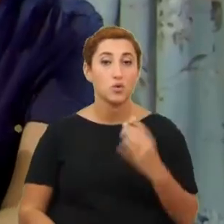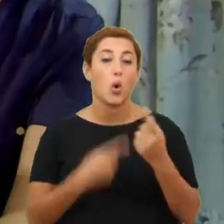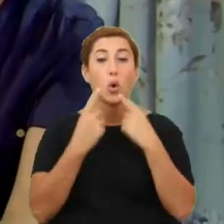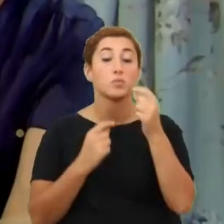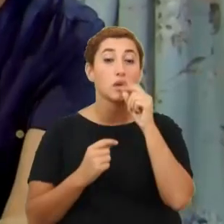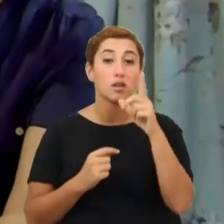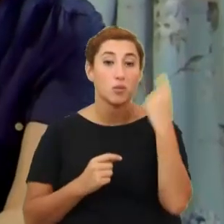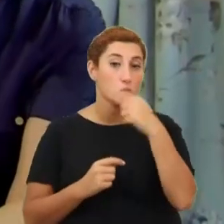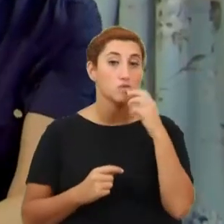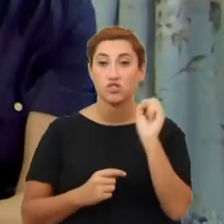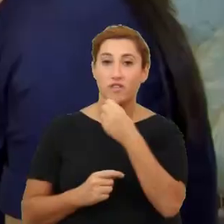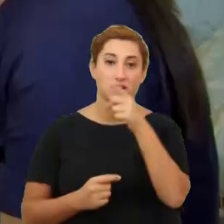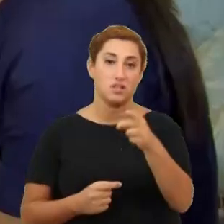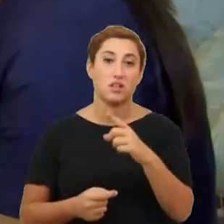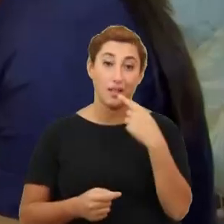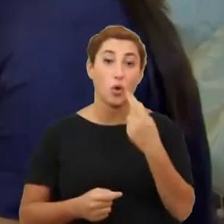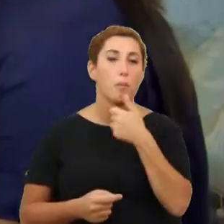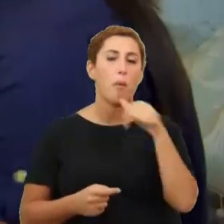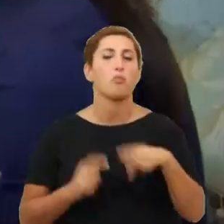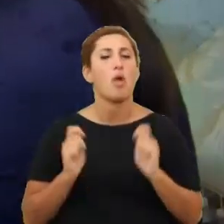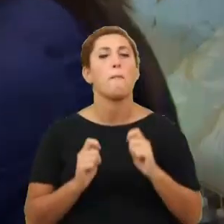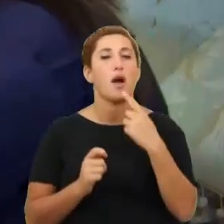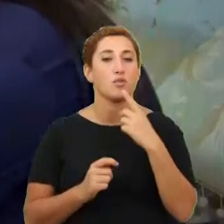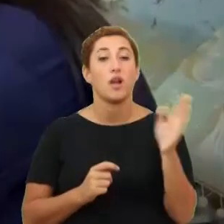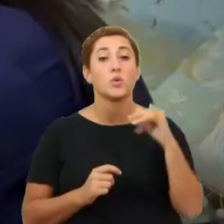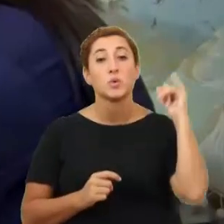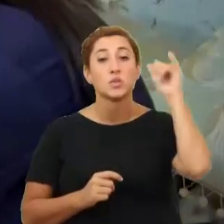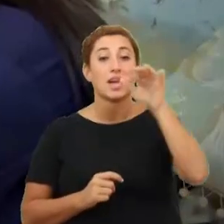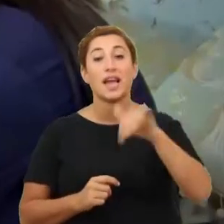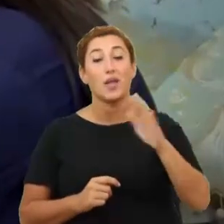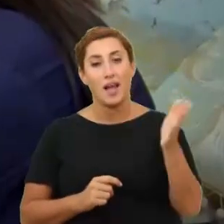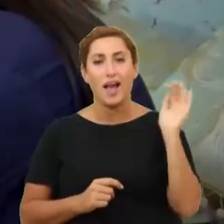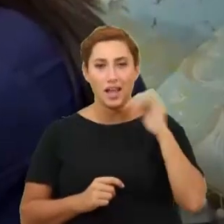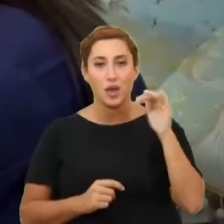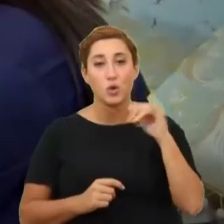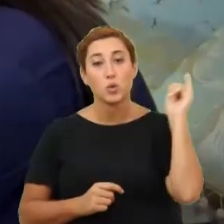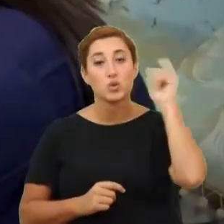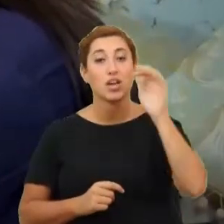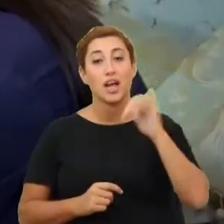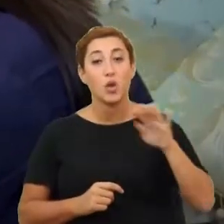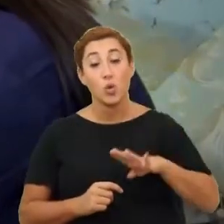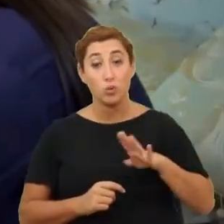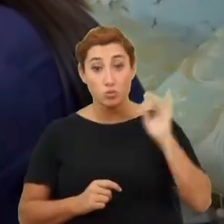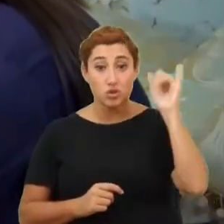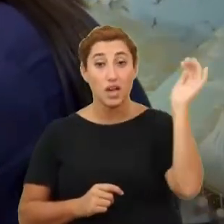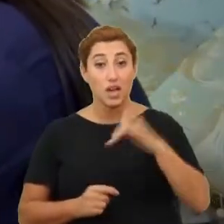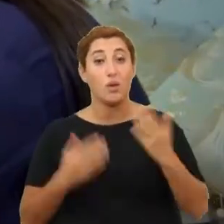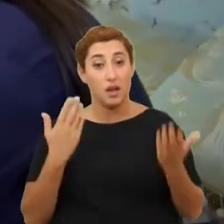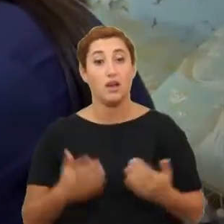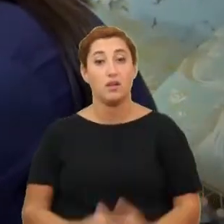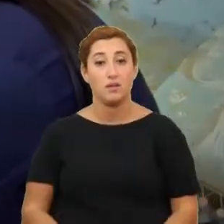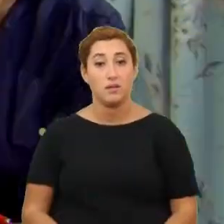konuşmayın. Aç ağzını. Bak yüzünü çevirdi sana. Diyor ki babam bunu halleder diyor. Hadi uçak geliyor. Hadi geliyor, bakalım. Geliyor. Uçak geliyor oğlum. Uçak geliyor oğlum ya.